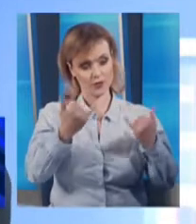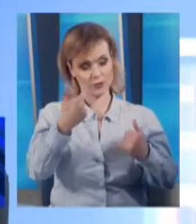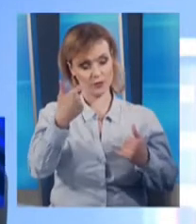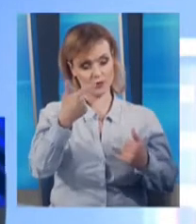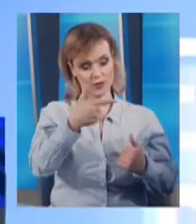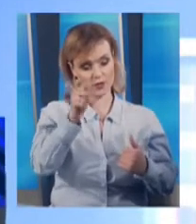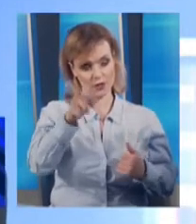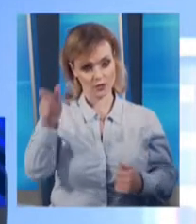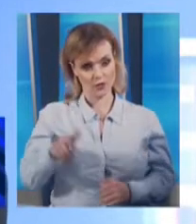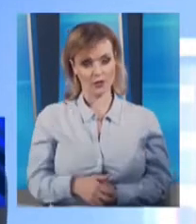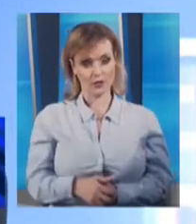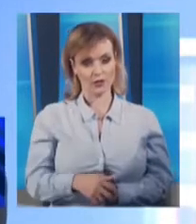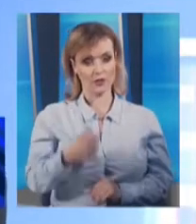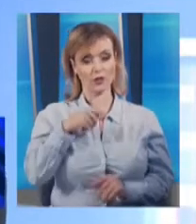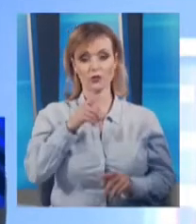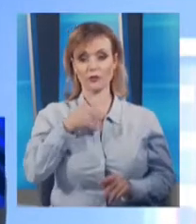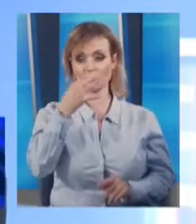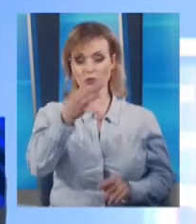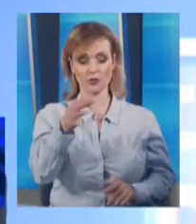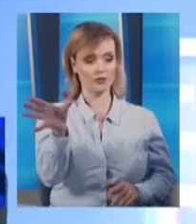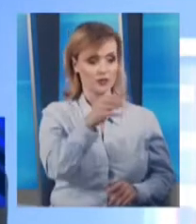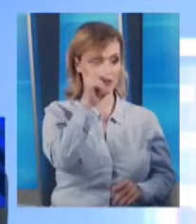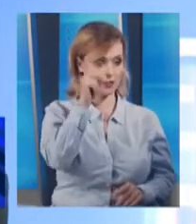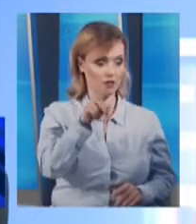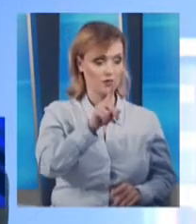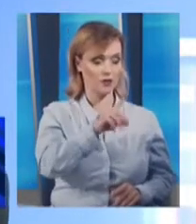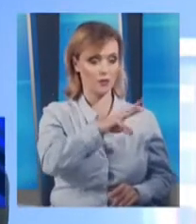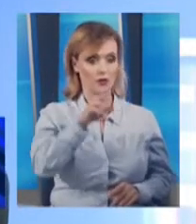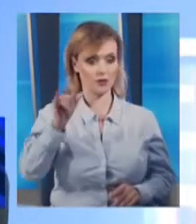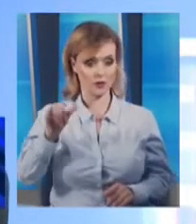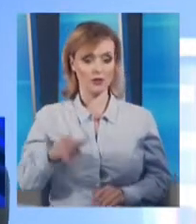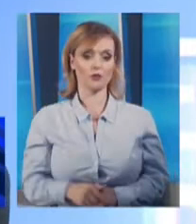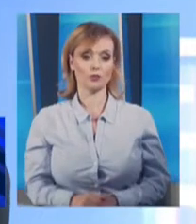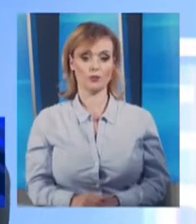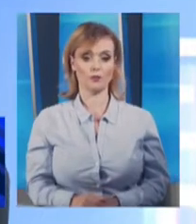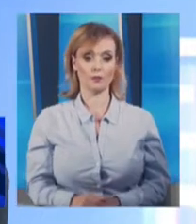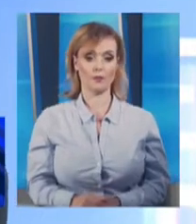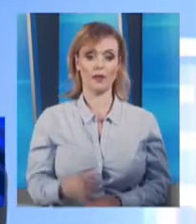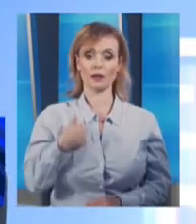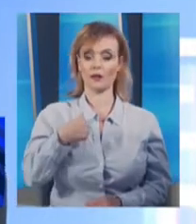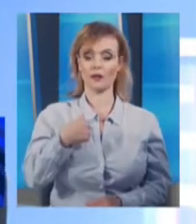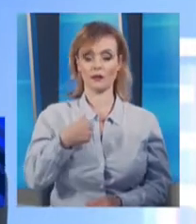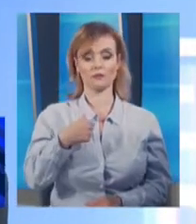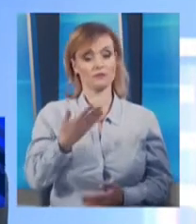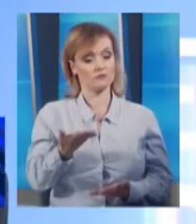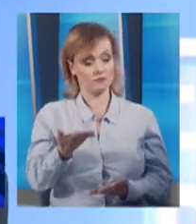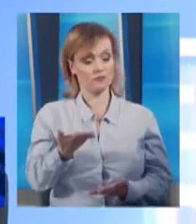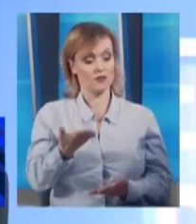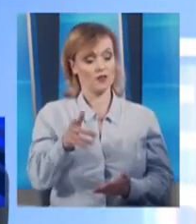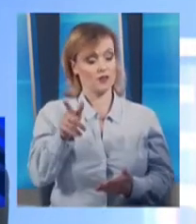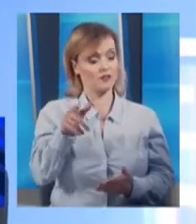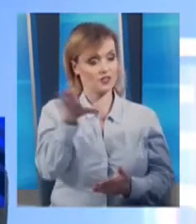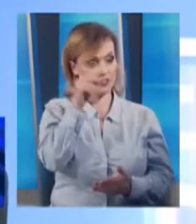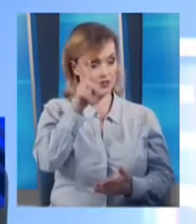spun probabil este bine cunoscut în spațiu public. Doamna Sandu s-a recomandat ca o persoană